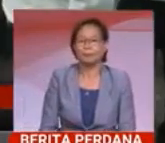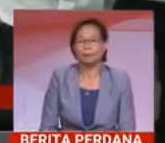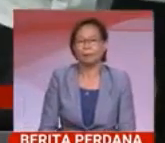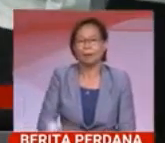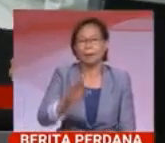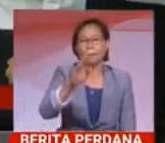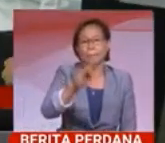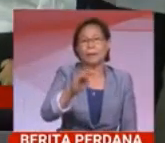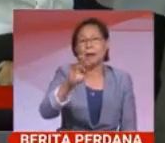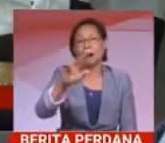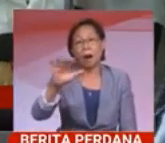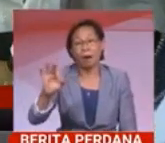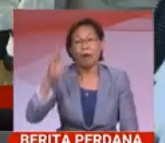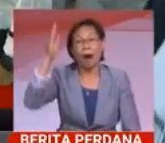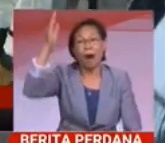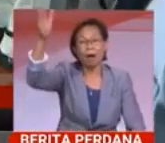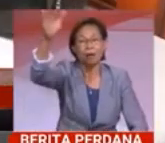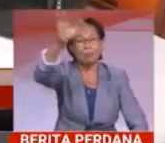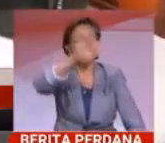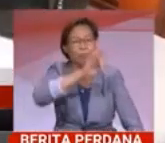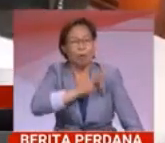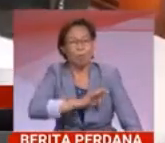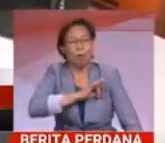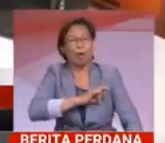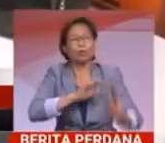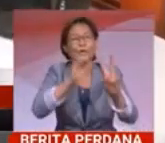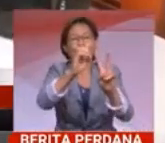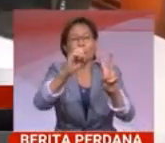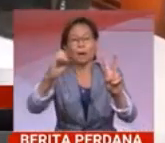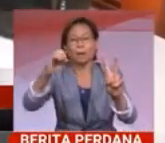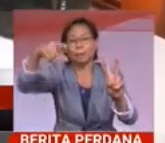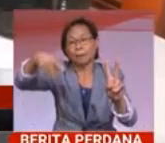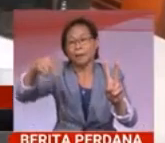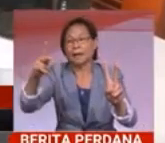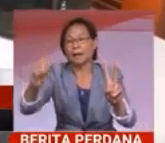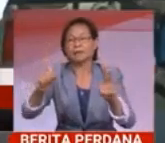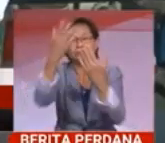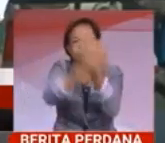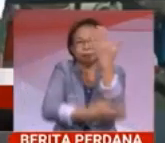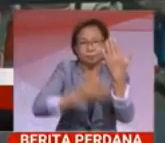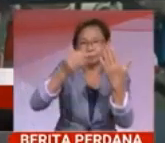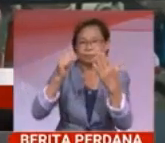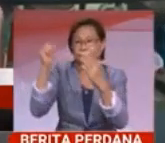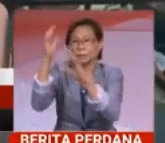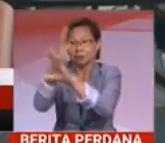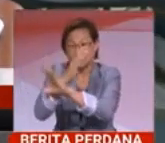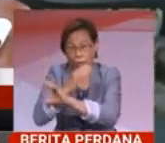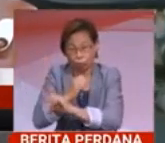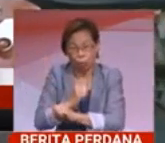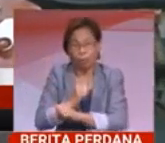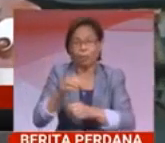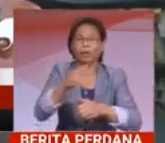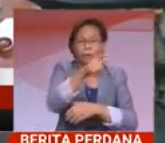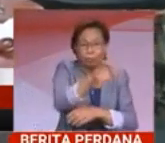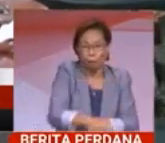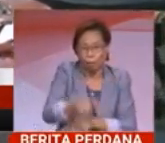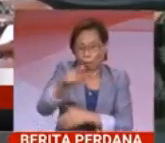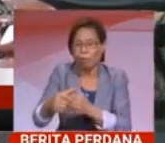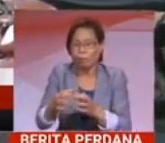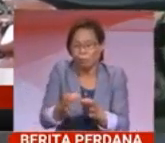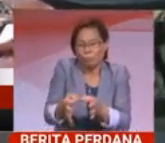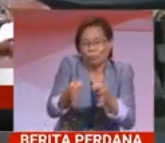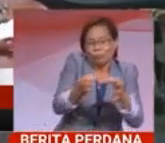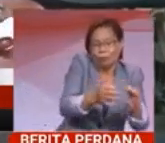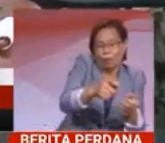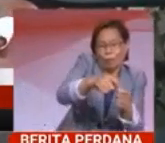hai brf bakal memberi manfaat kepada 200 serikat pcs diseluruh negara dan penerima akan diberikan penangguhan